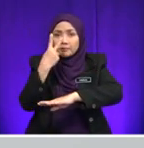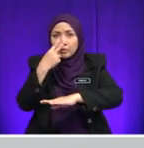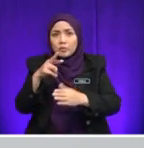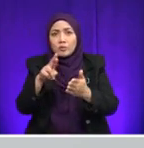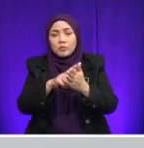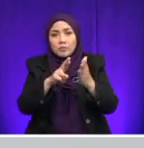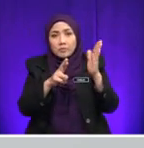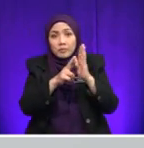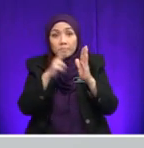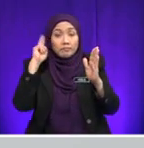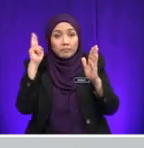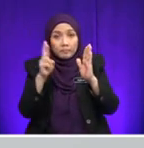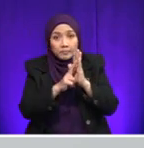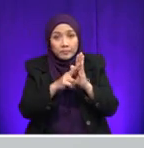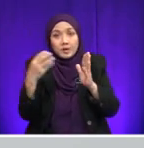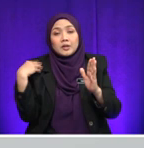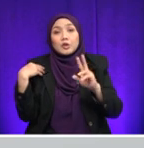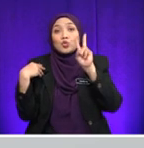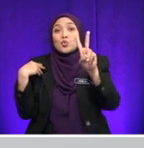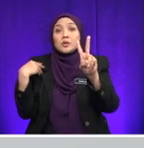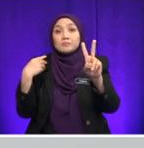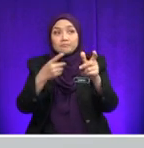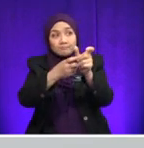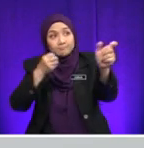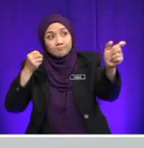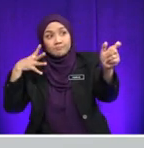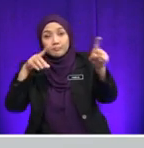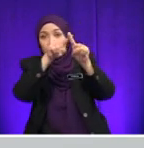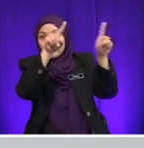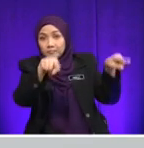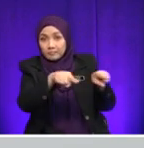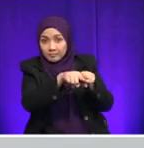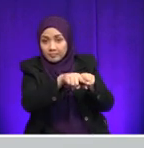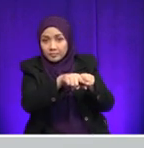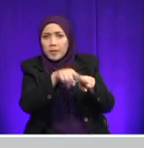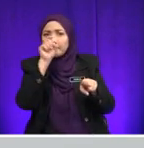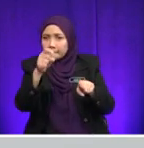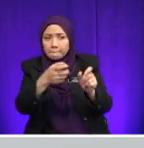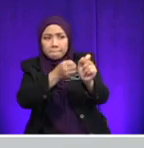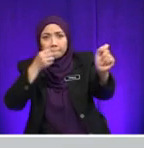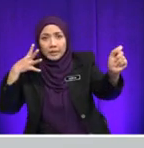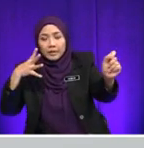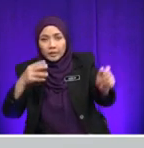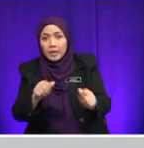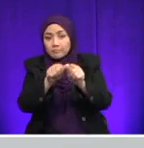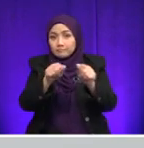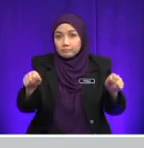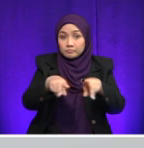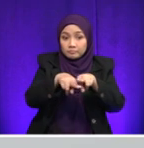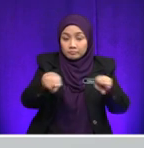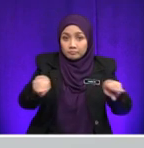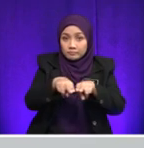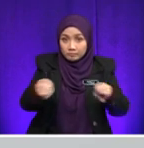dua buah papan sasaran yang perlu dipanah oleh jarak diantara